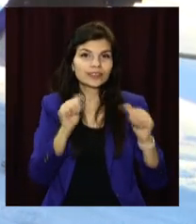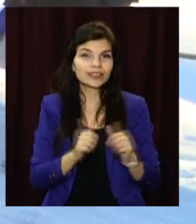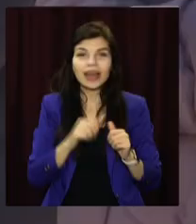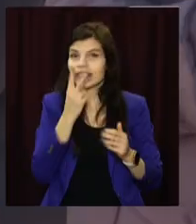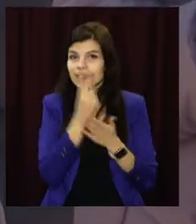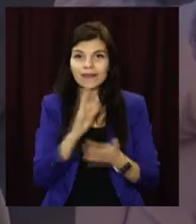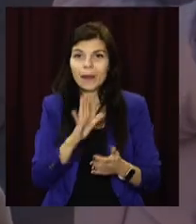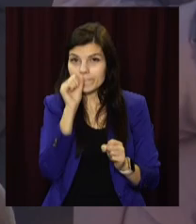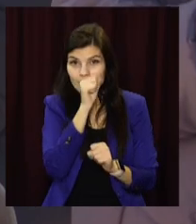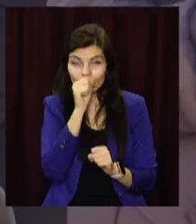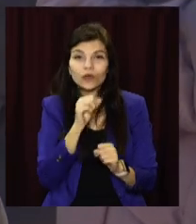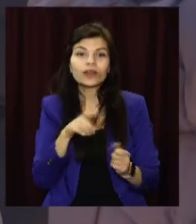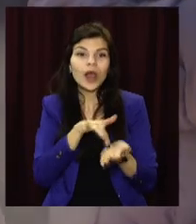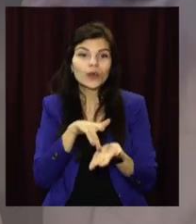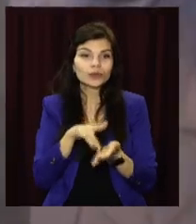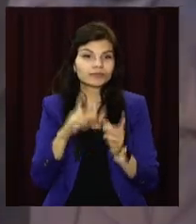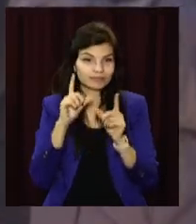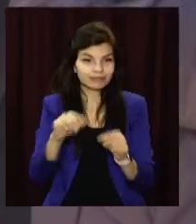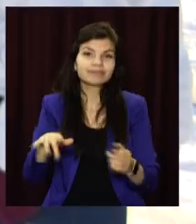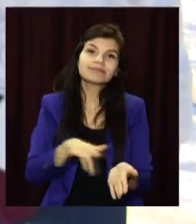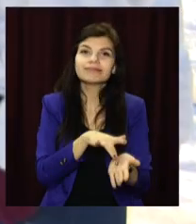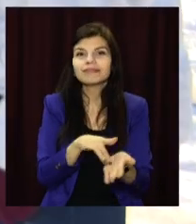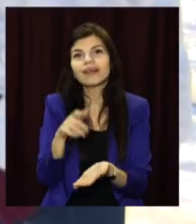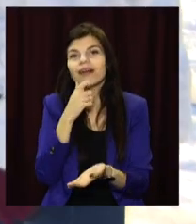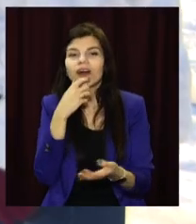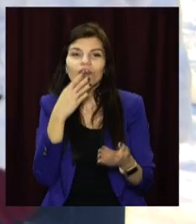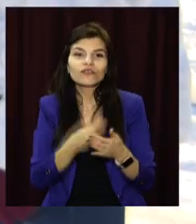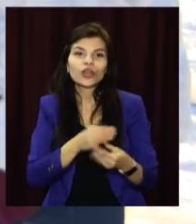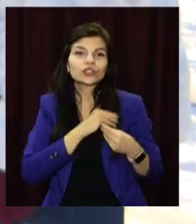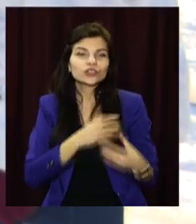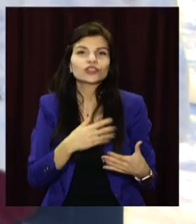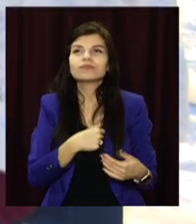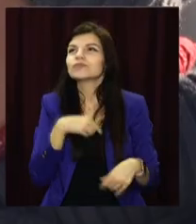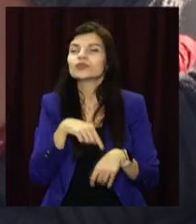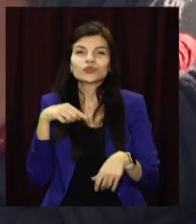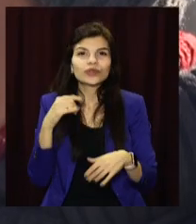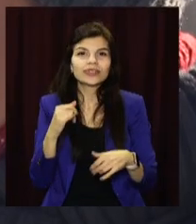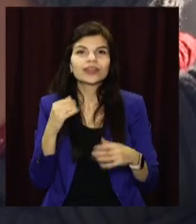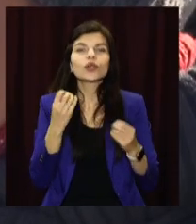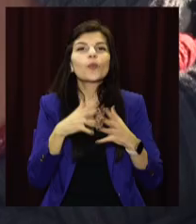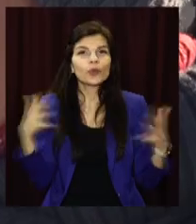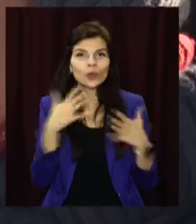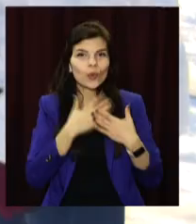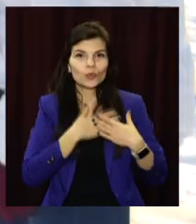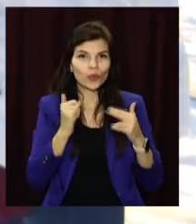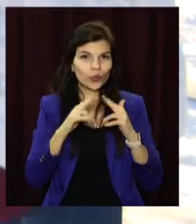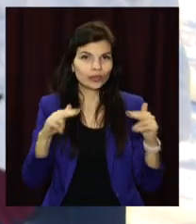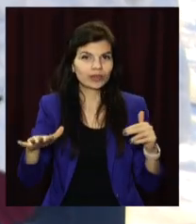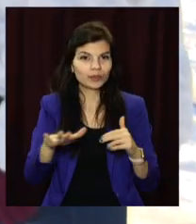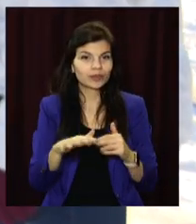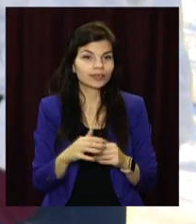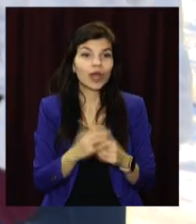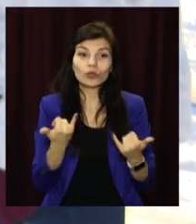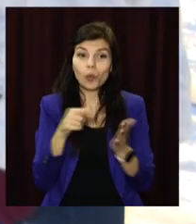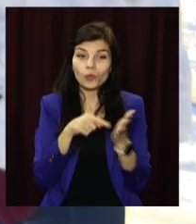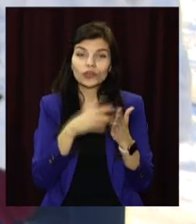мороз, вони зібралися на екскурсію містом, щоб поділитися своїми щирими почуттями та закохатися ще більше у Дніпро. Сьогодні поділіться